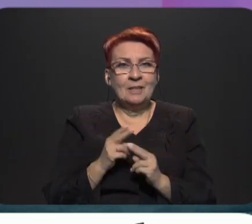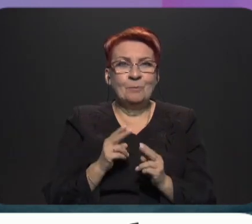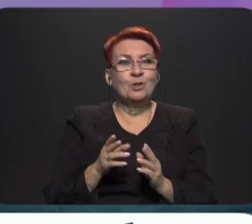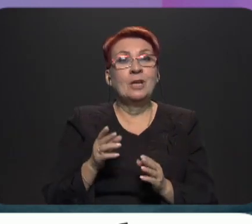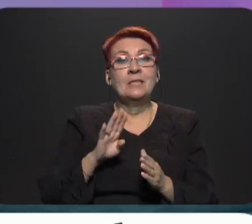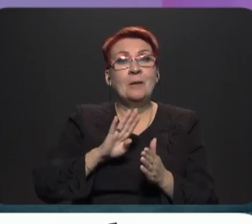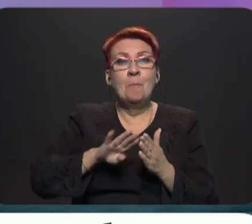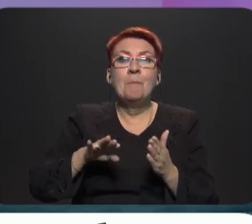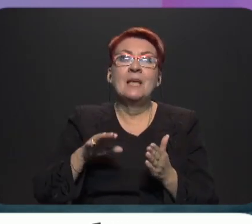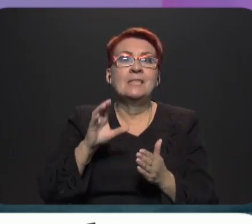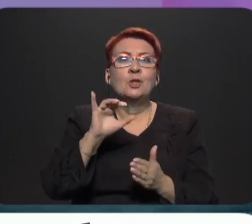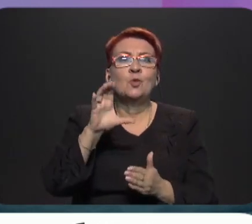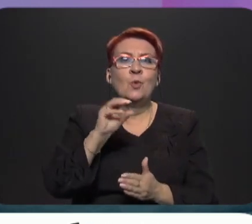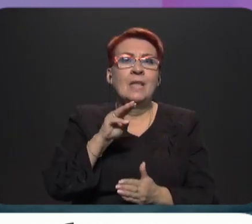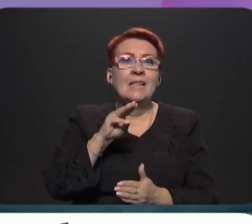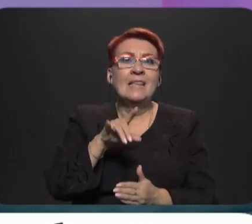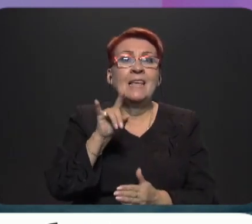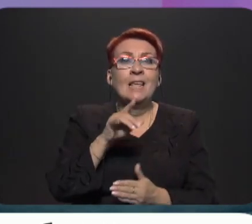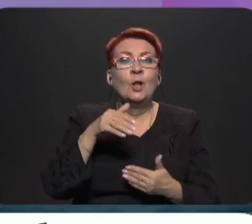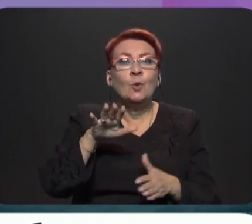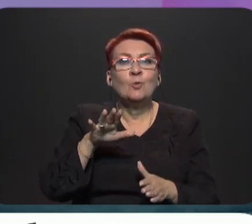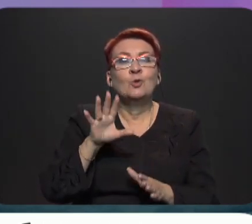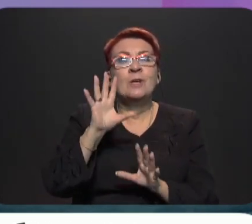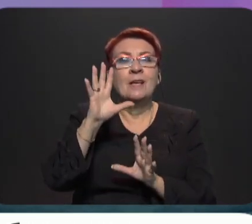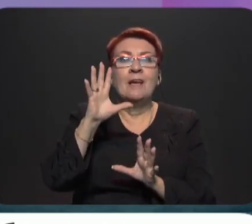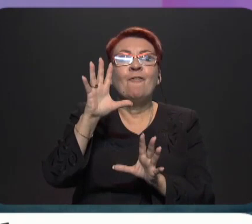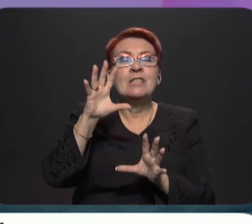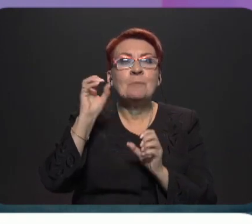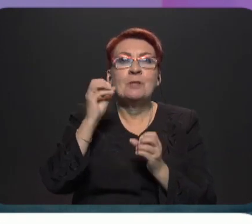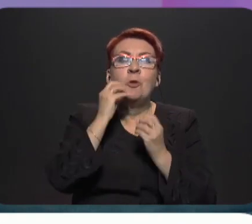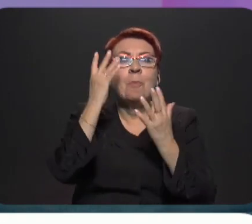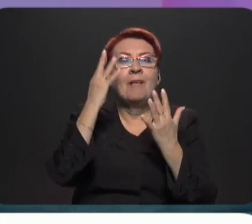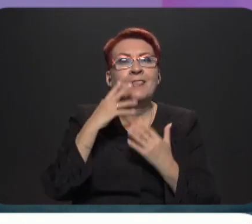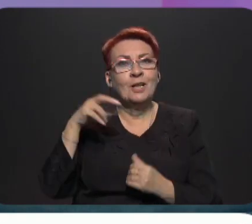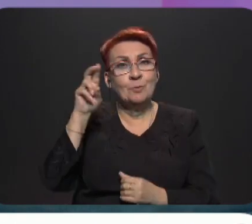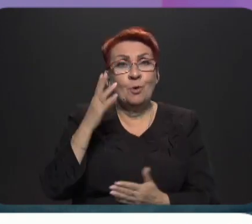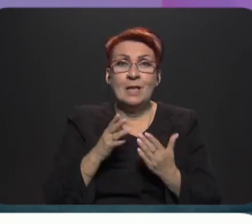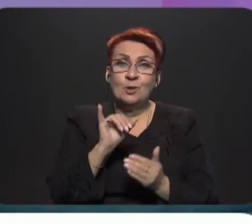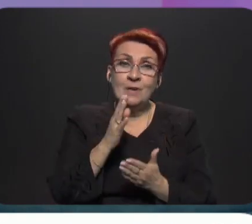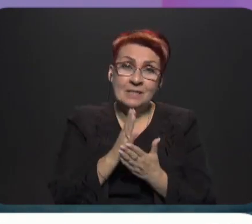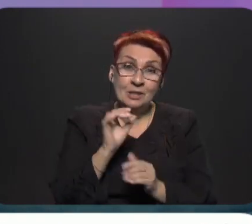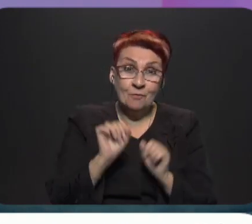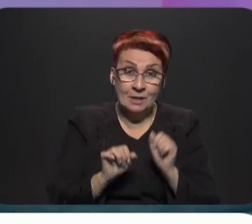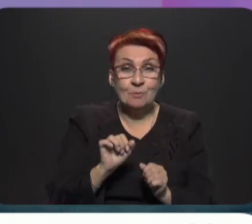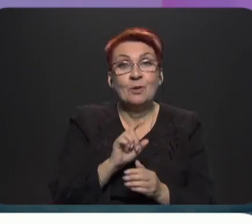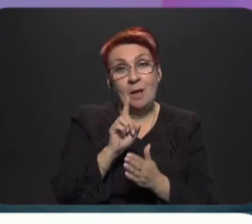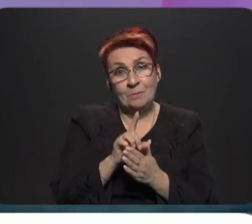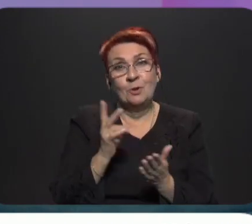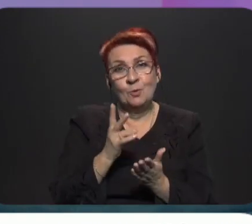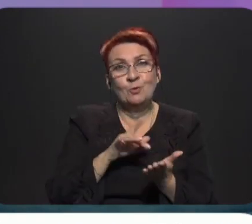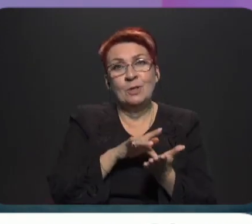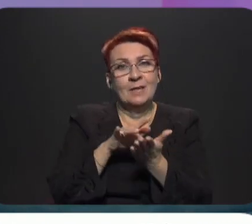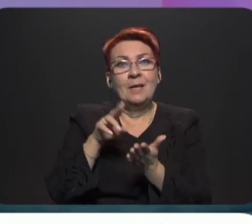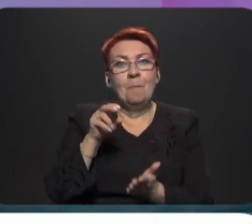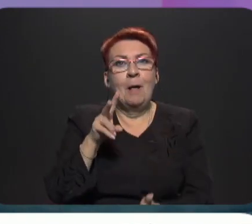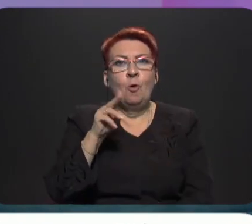без этой суеты, и лучше воспринимает эту благодать Божию. Поэтому, если есть возможность, надо обязательно паломничать. Угу.